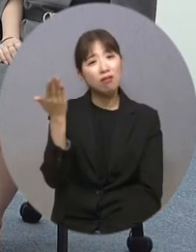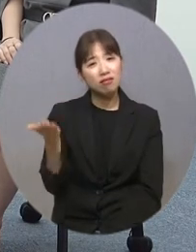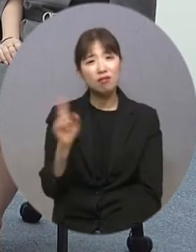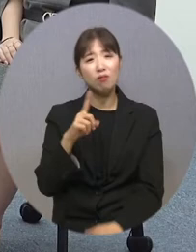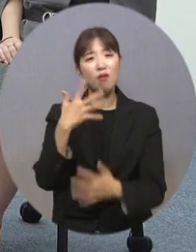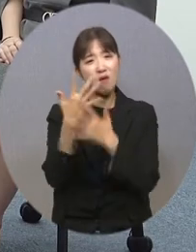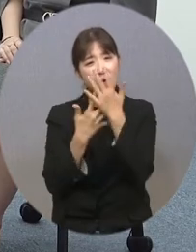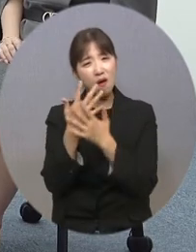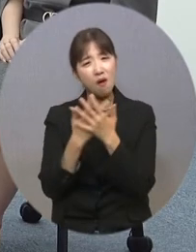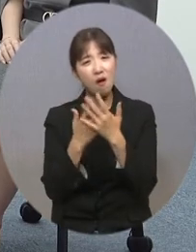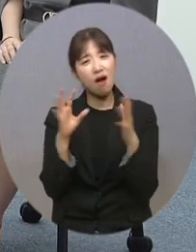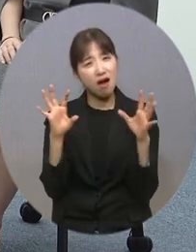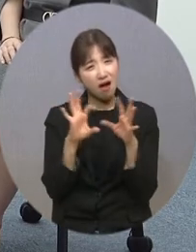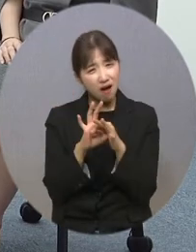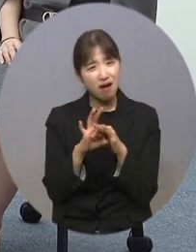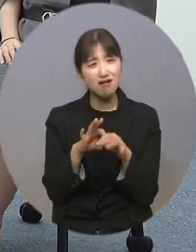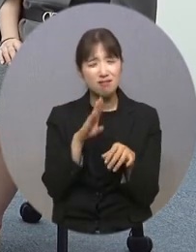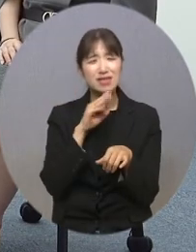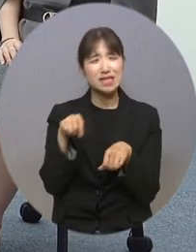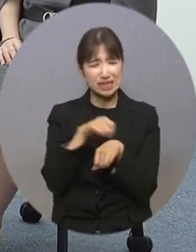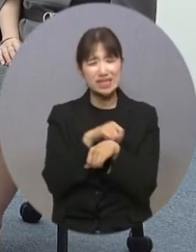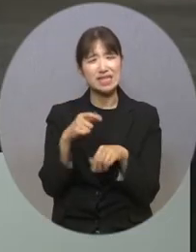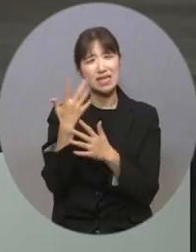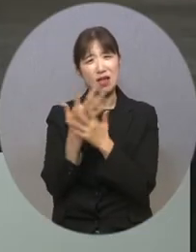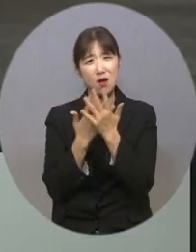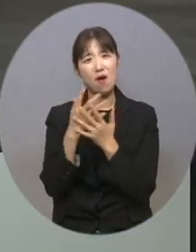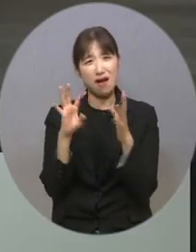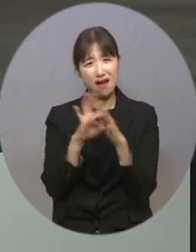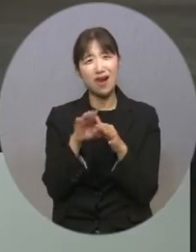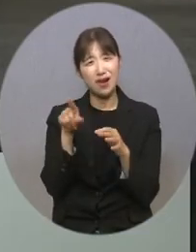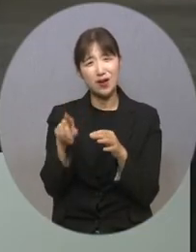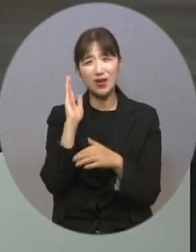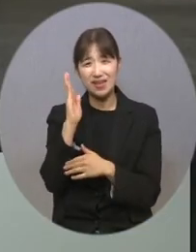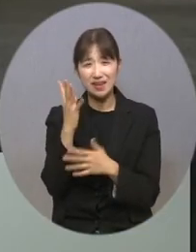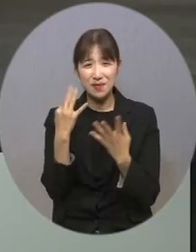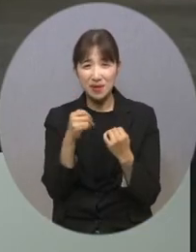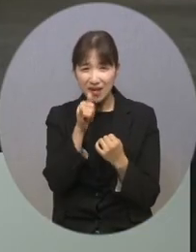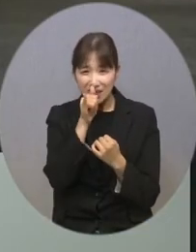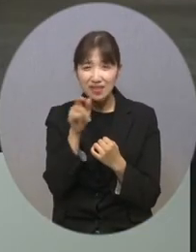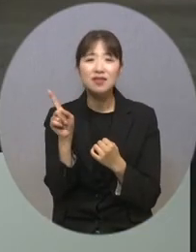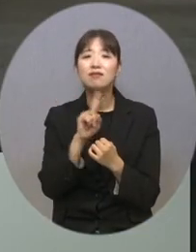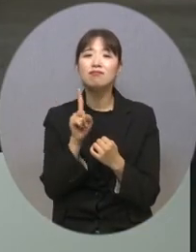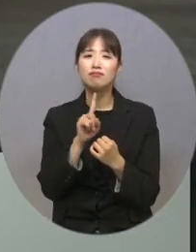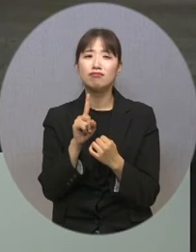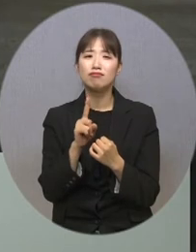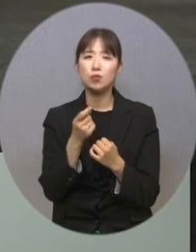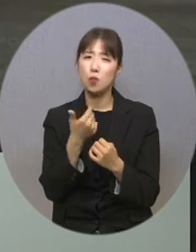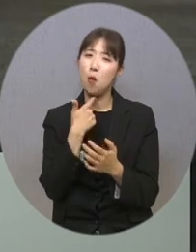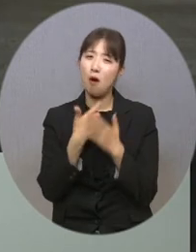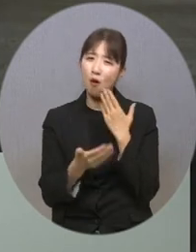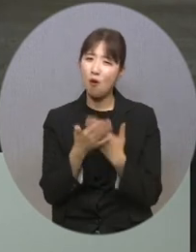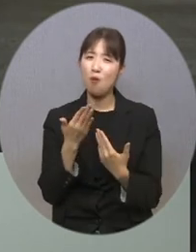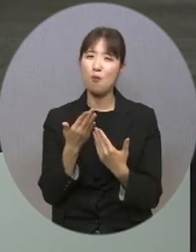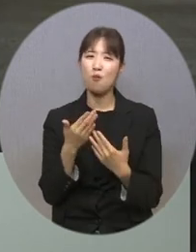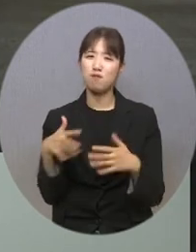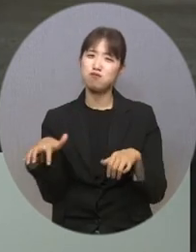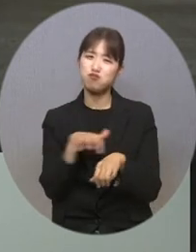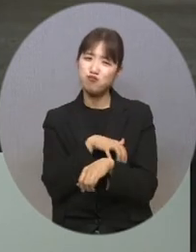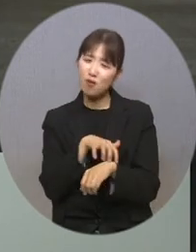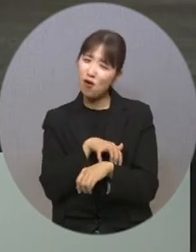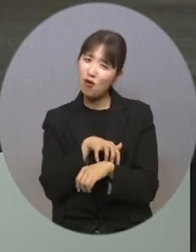영화나 이로움 특히 이제 영화 같은 경우 그런 얘기를 많이 하잖아요 그런 그런 접근성에 대한 경험이나